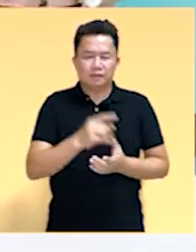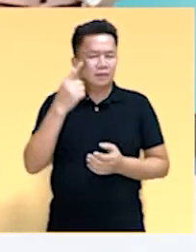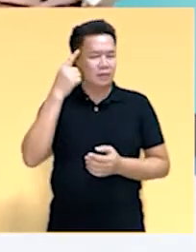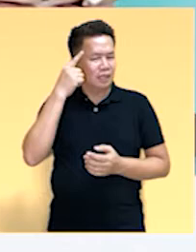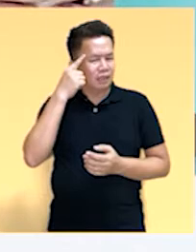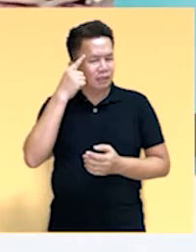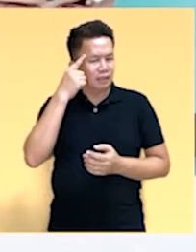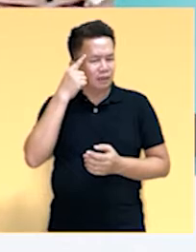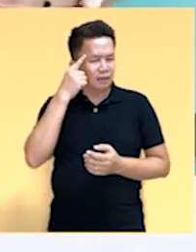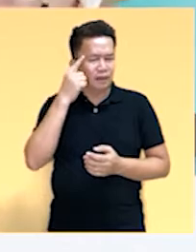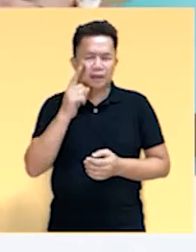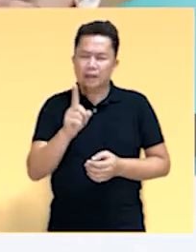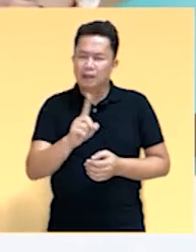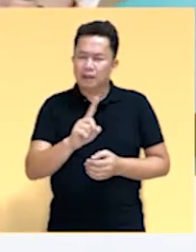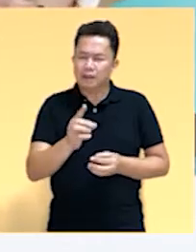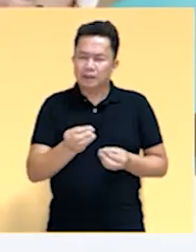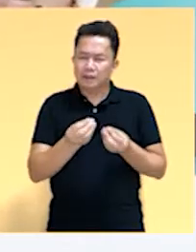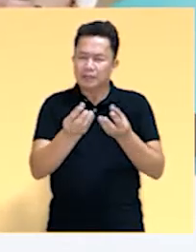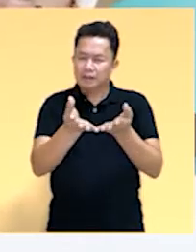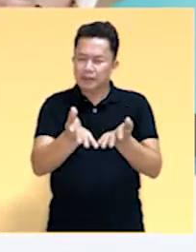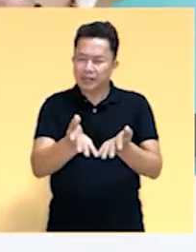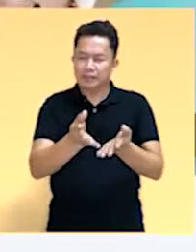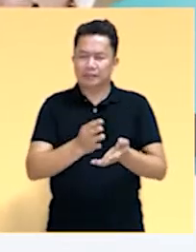palagay nyo, anong mga given dito?